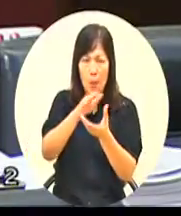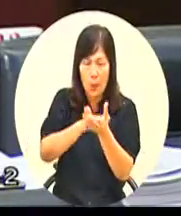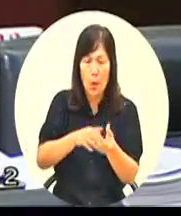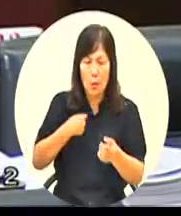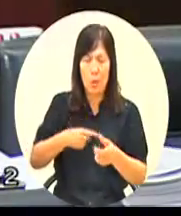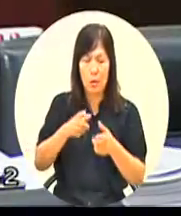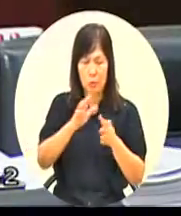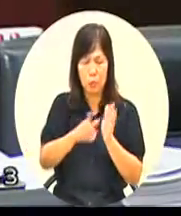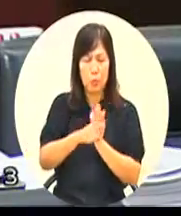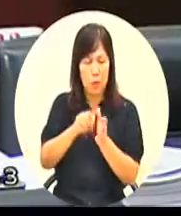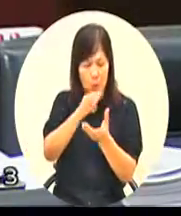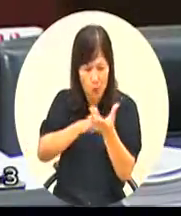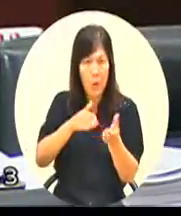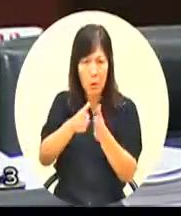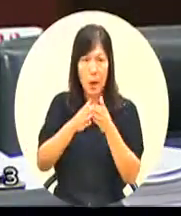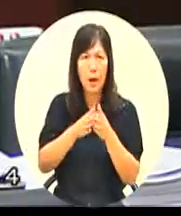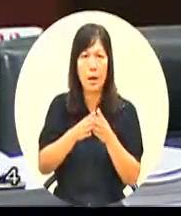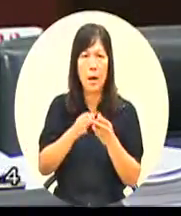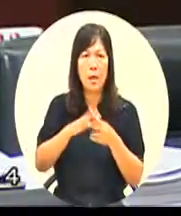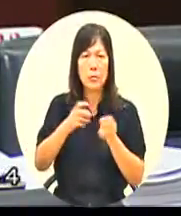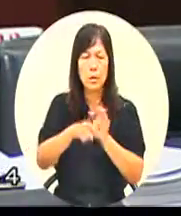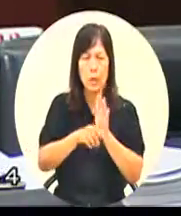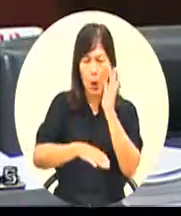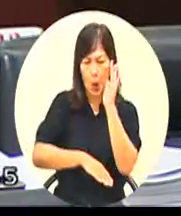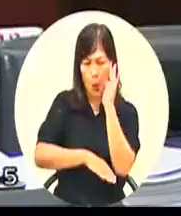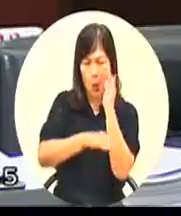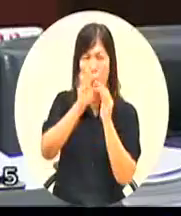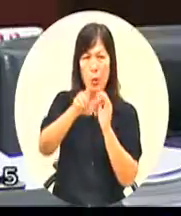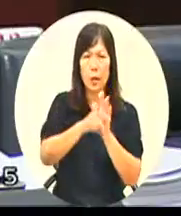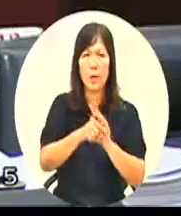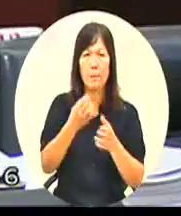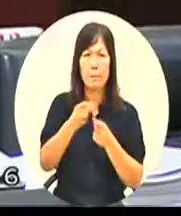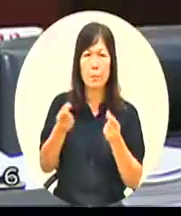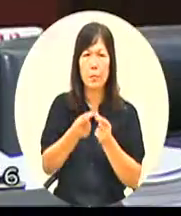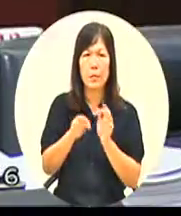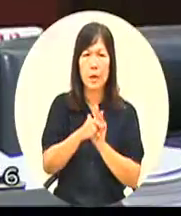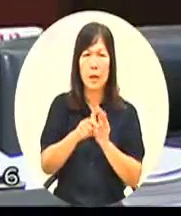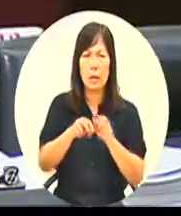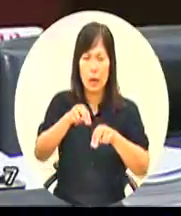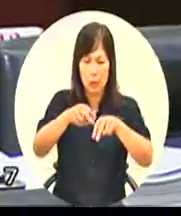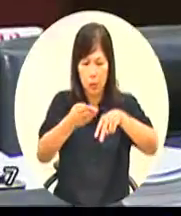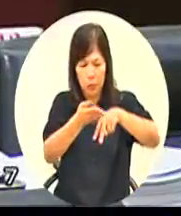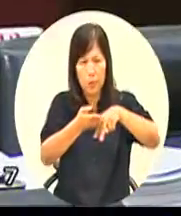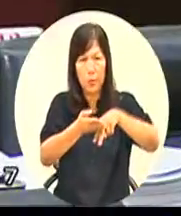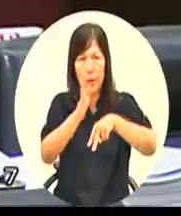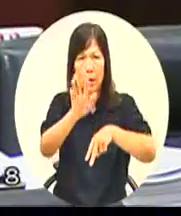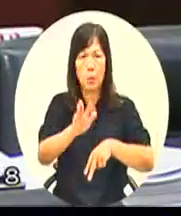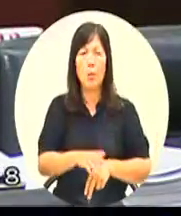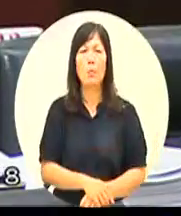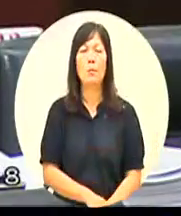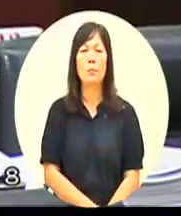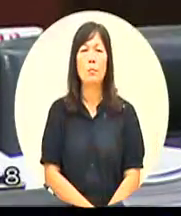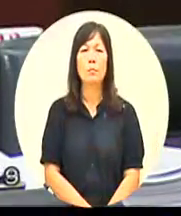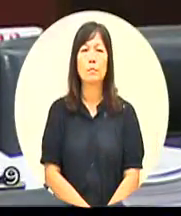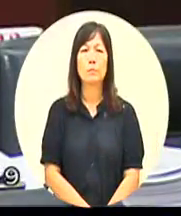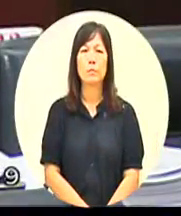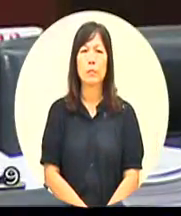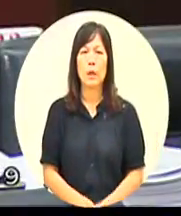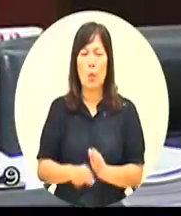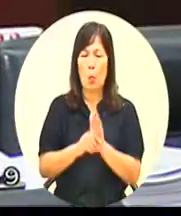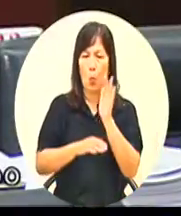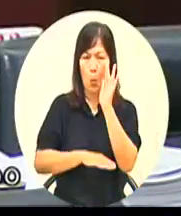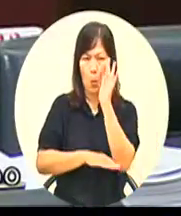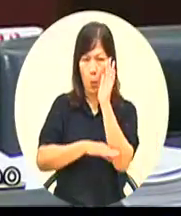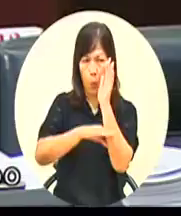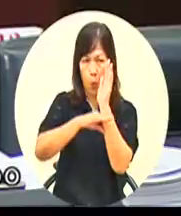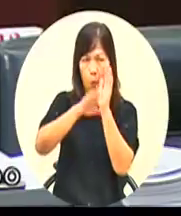鞋子，因为整个都积水啊，整个城墙里面都积水，积到快膝盖一半，啊，所以积得蛮高的哈。